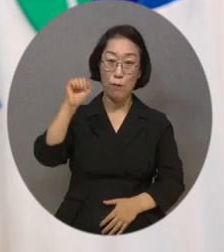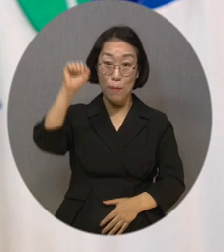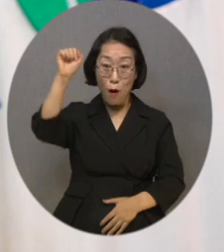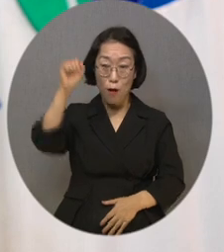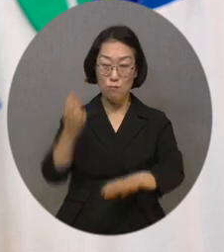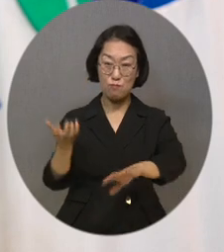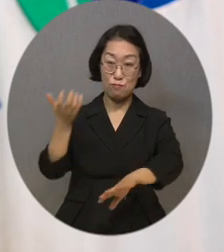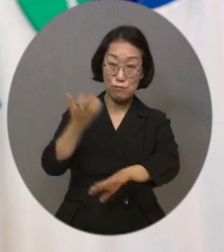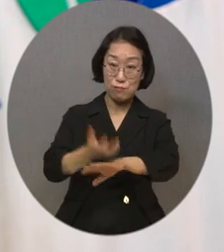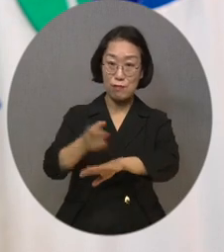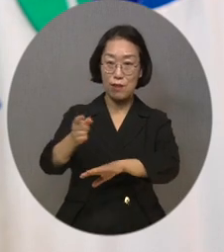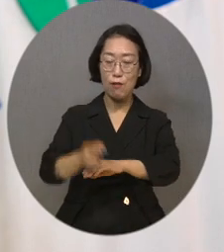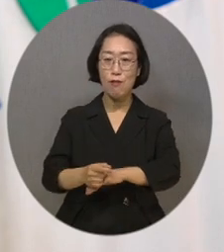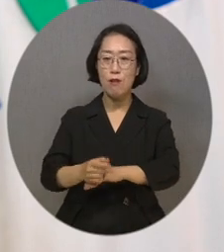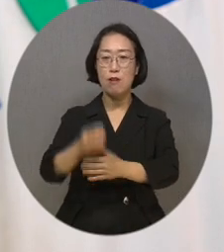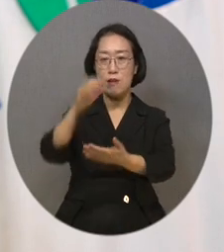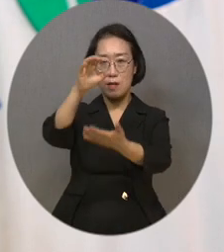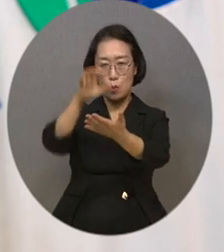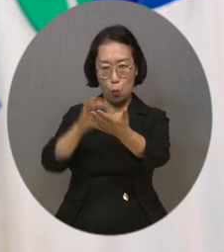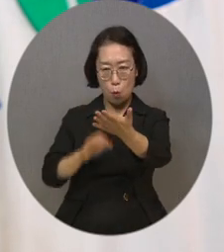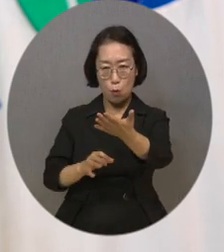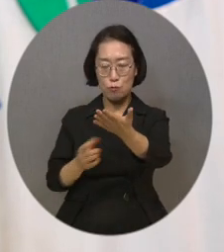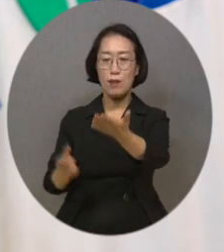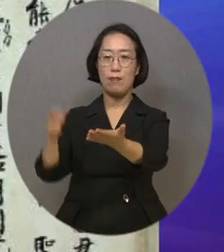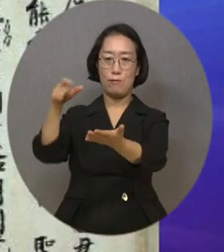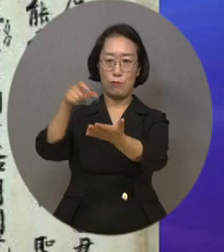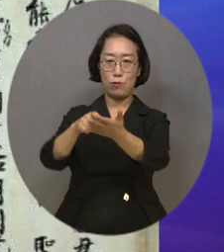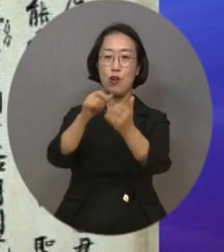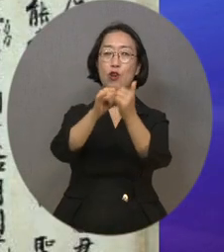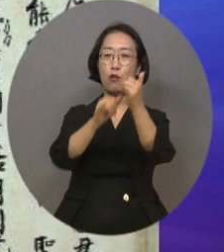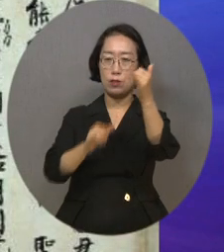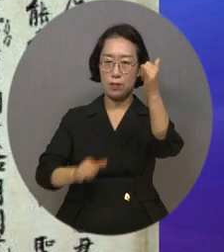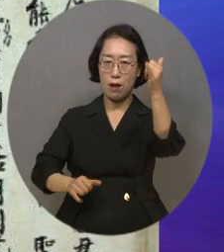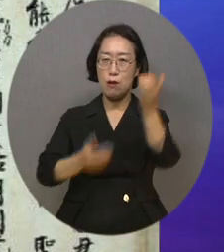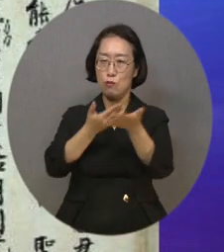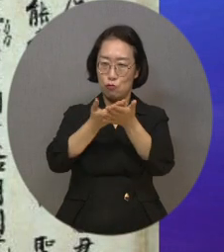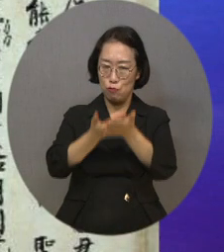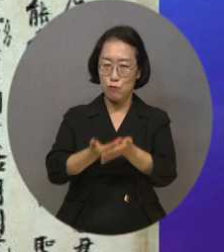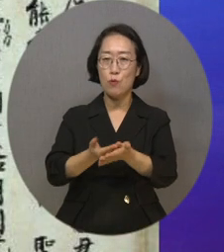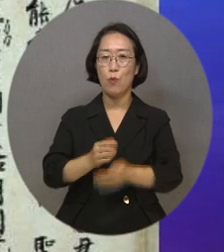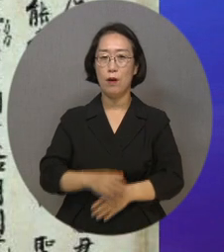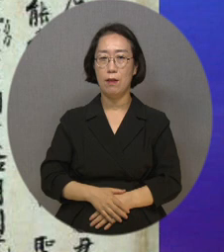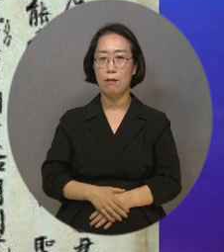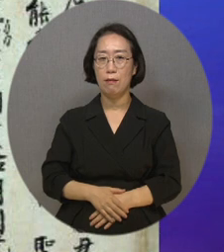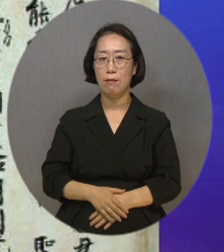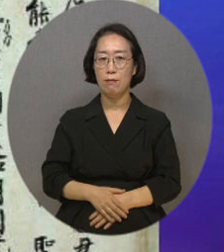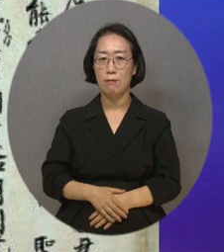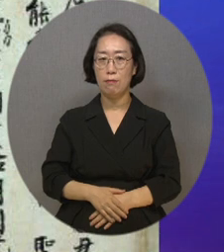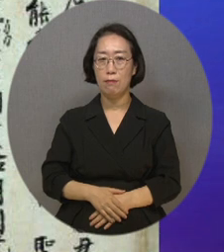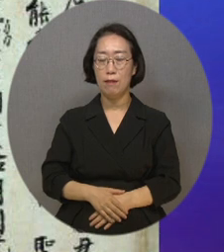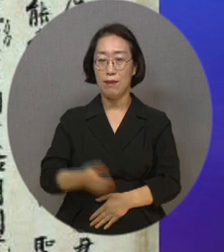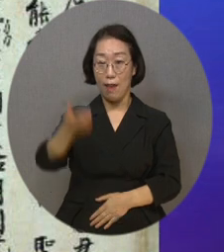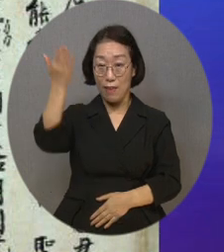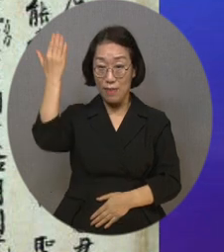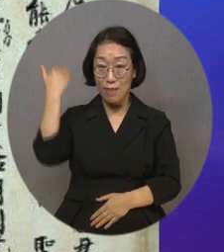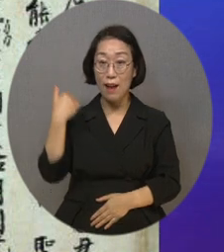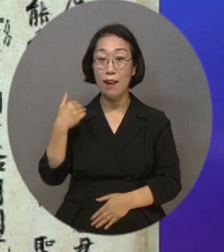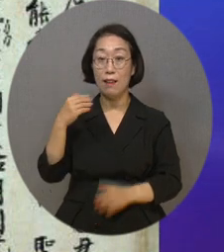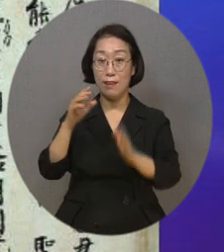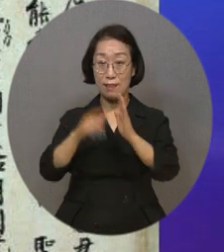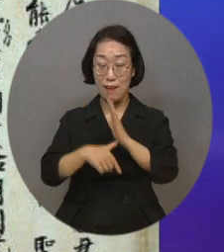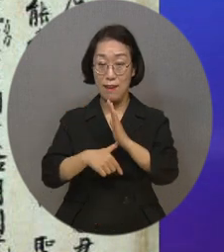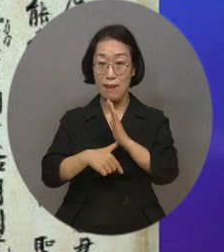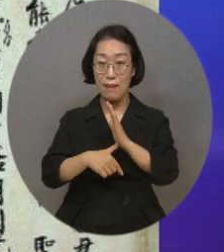되었는데 거기에는 이제 정말 중요한 역사적으로 가치가 있는 우리 무장 기포지시 기포 때